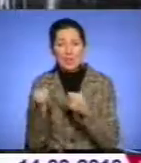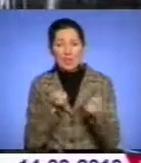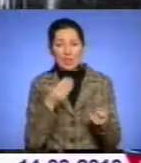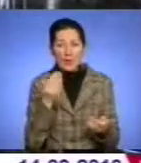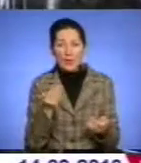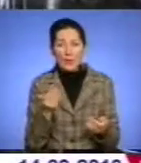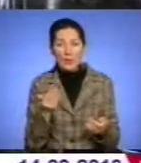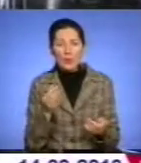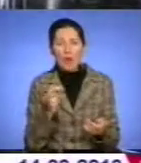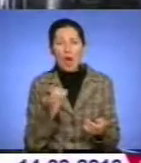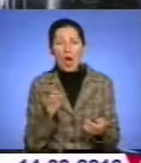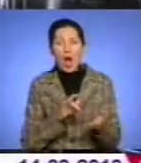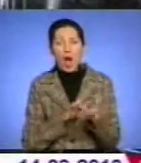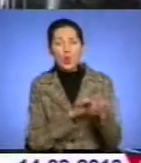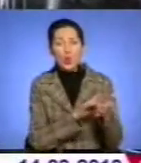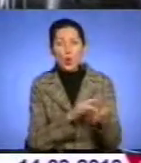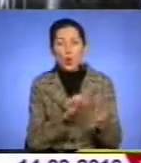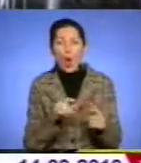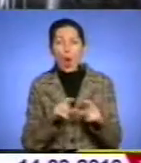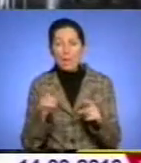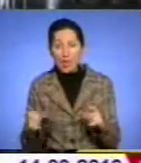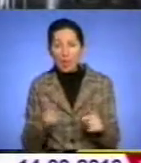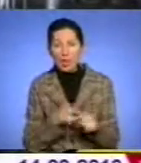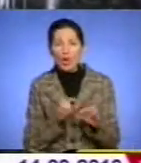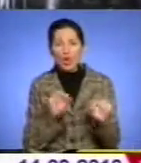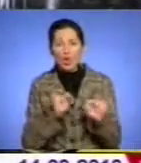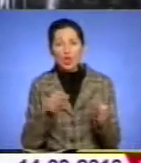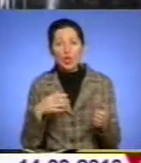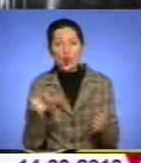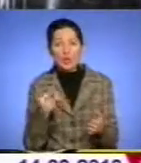крупных туроператоров, которые рассказывают о своем продукте накануне нового сезона.